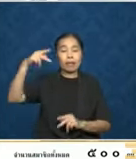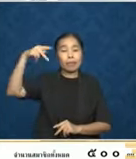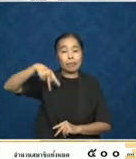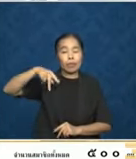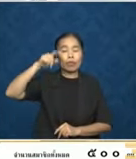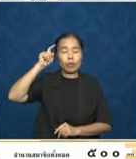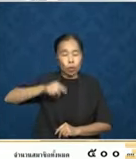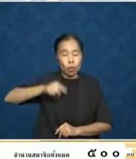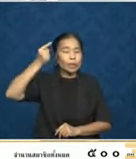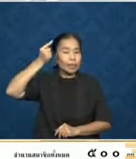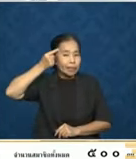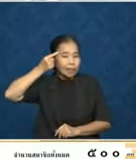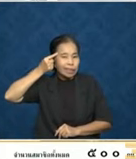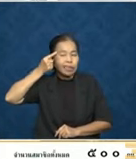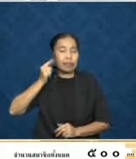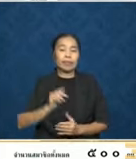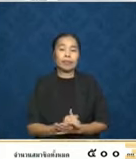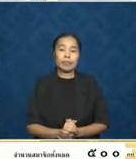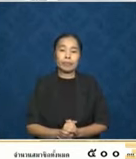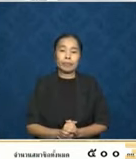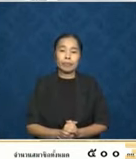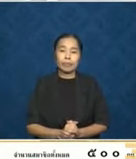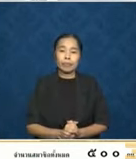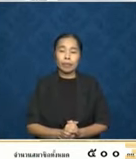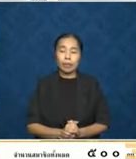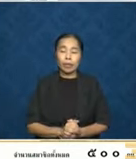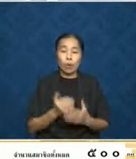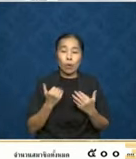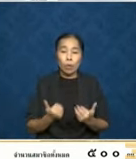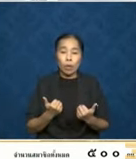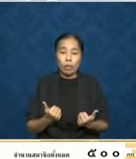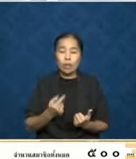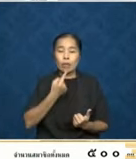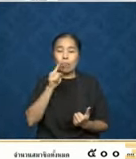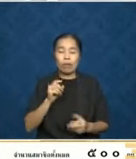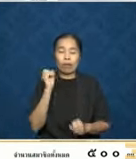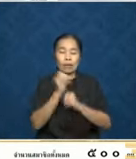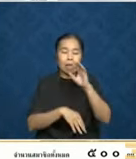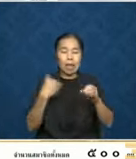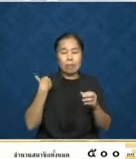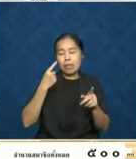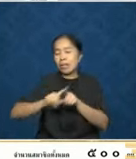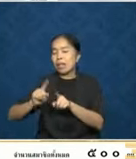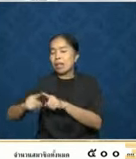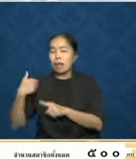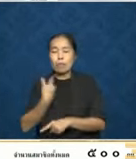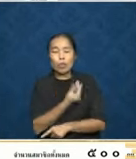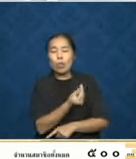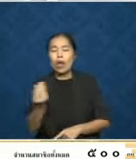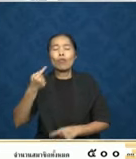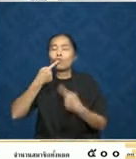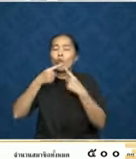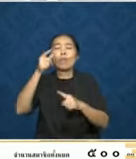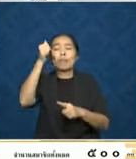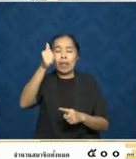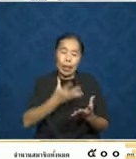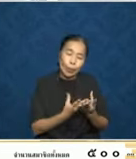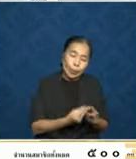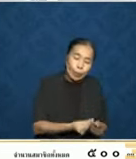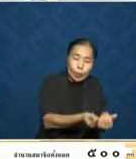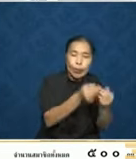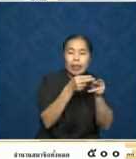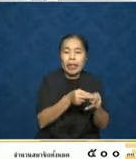องคิดเรื่องนี้ให้มากๆนะครับวันนี้เราบอกว่าขยะมีกี่ประเภทตอบได้หมดแล้วครับขยะที่ย่อยสลายได้ขย